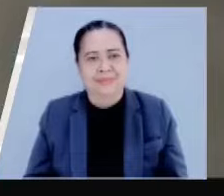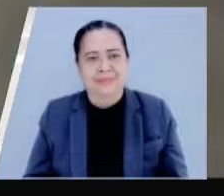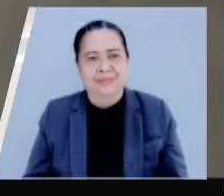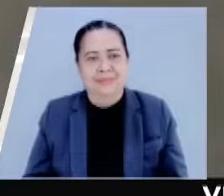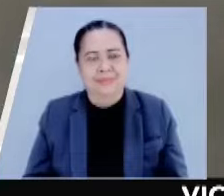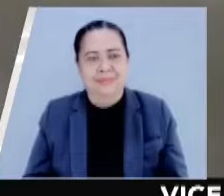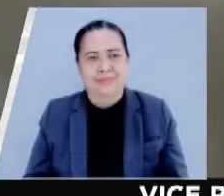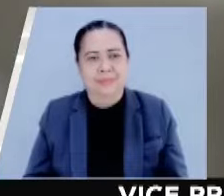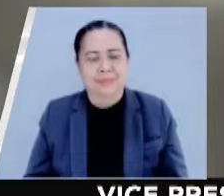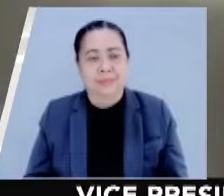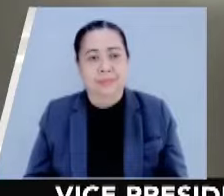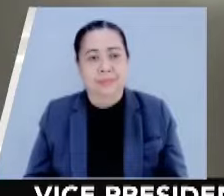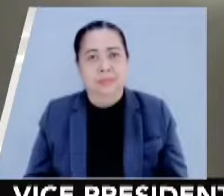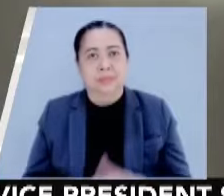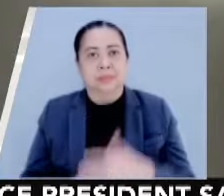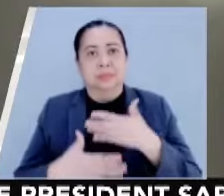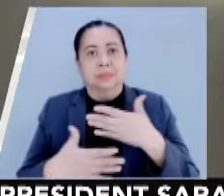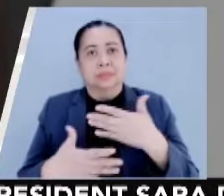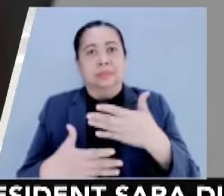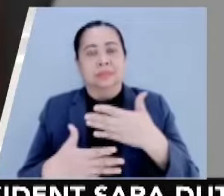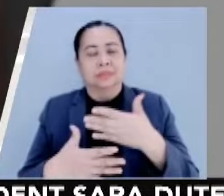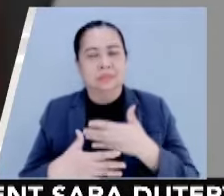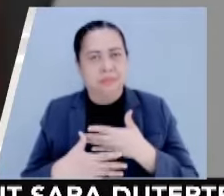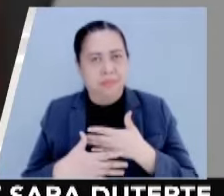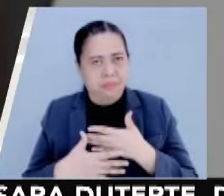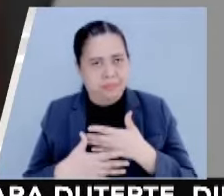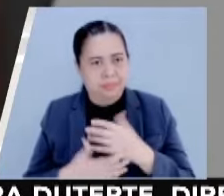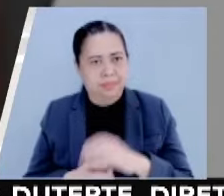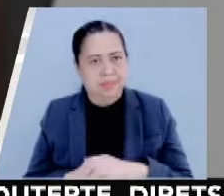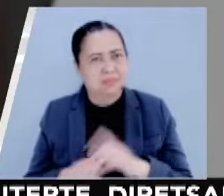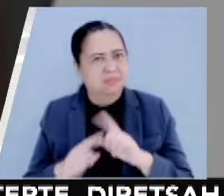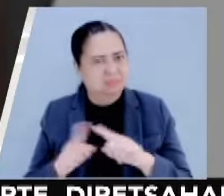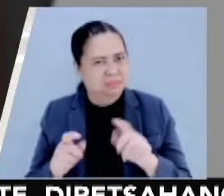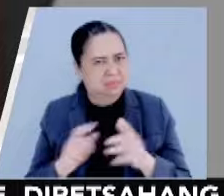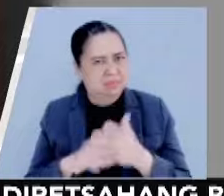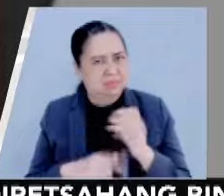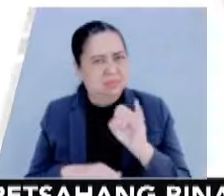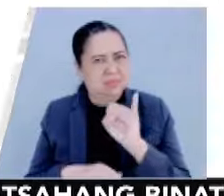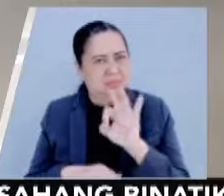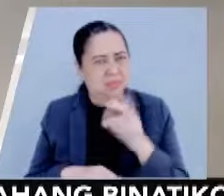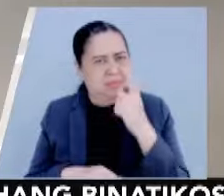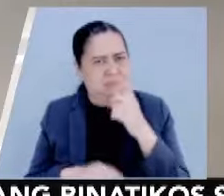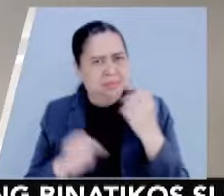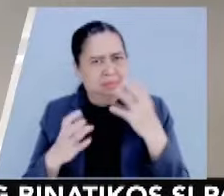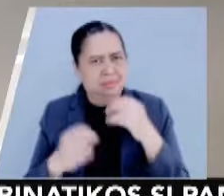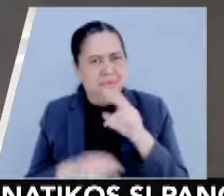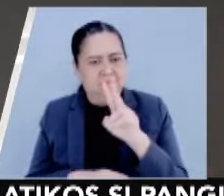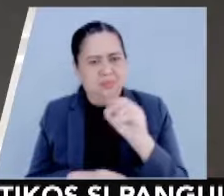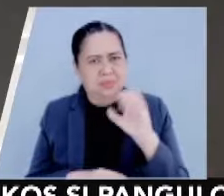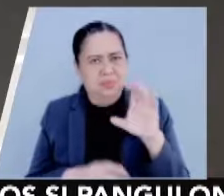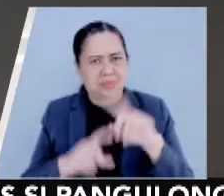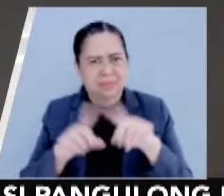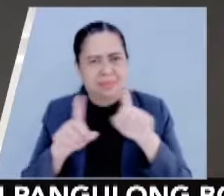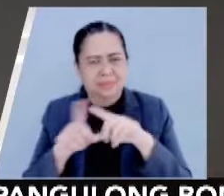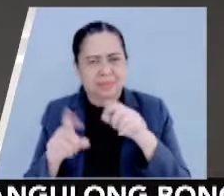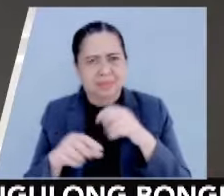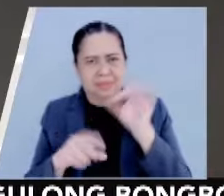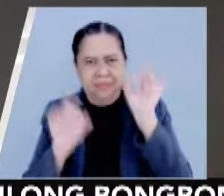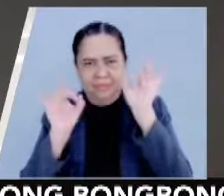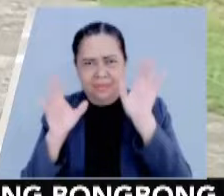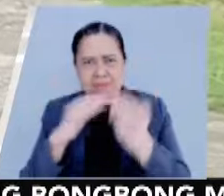Breathe in, breathe out. Pero paano kung tadtad ng VOC at iba pang harmful gases ang hangin sa inyong